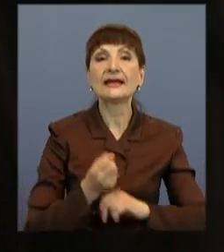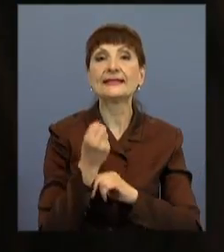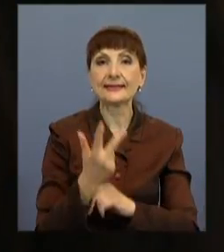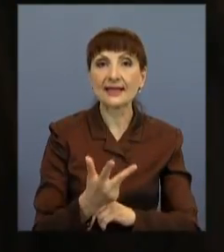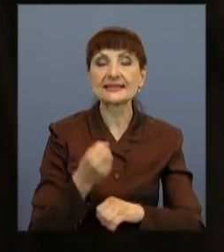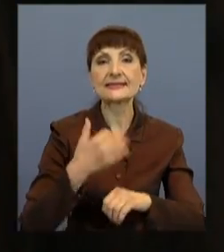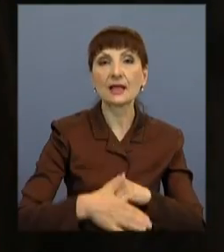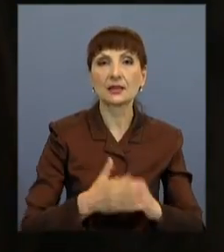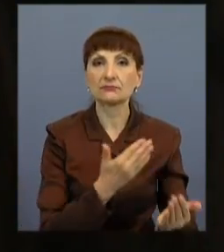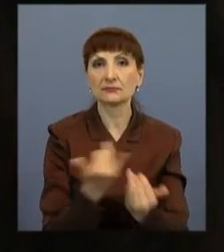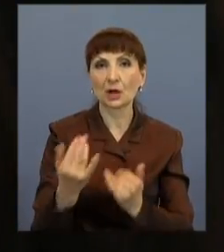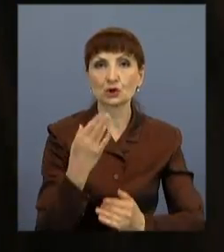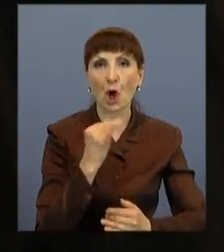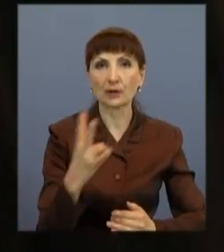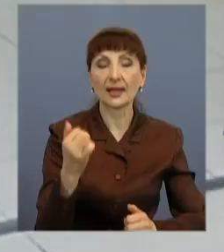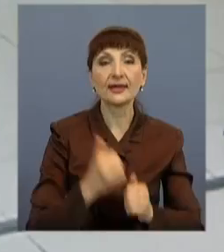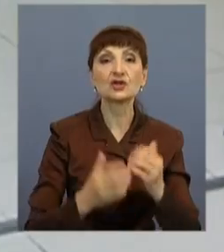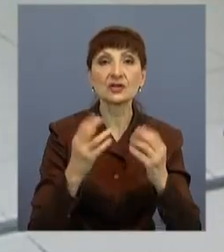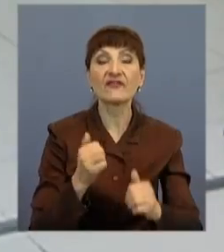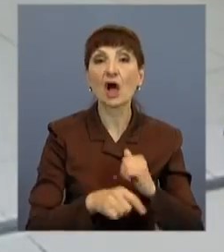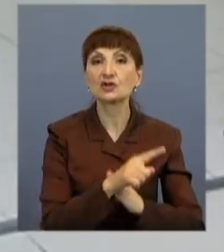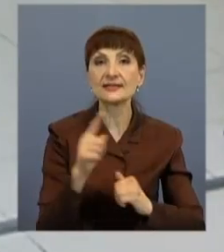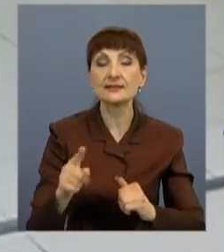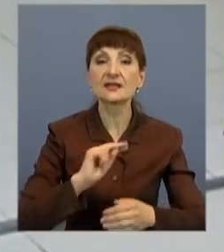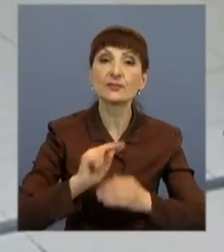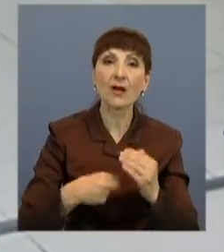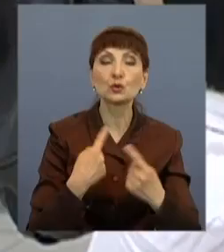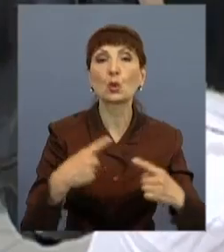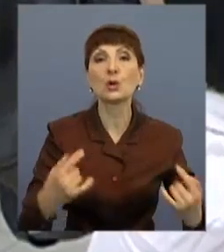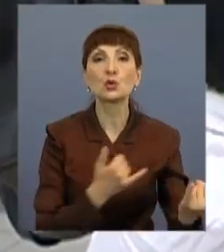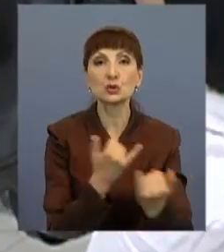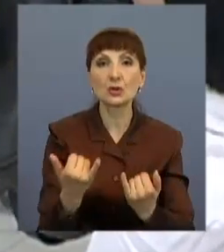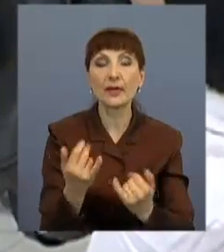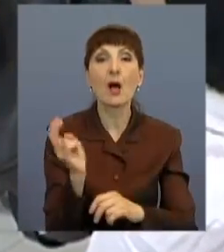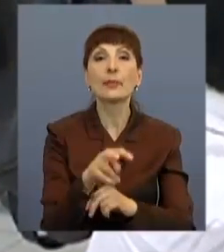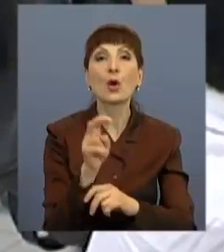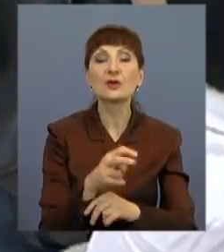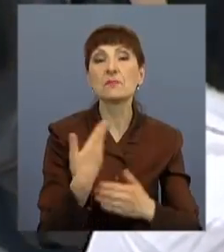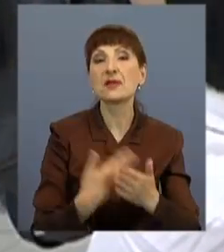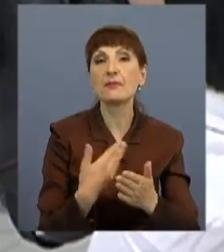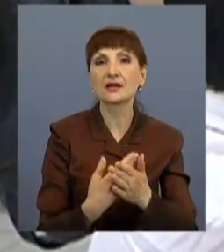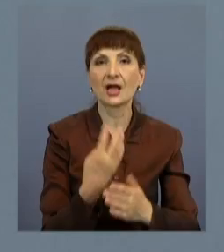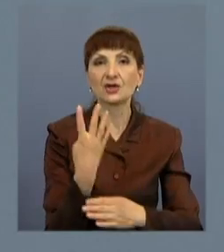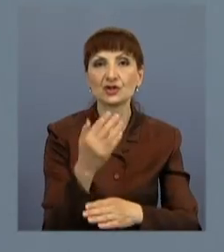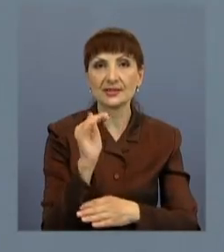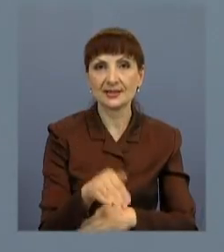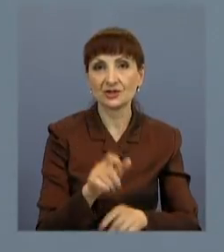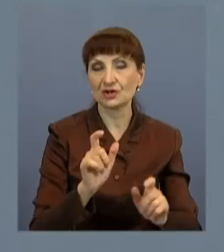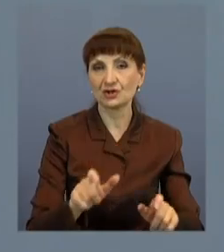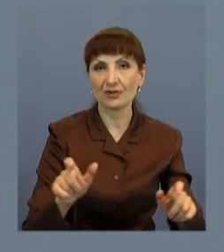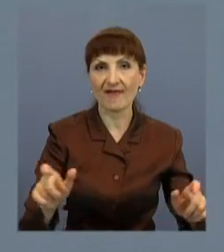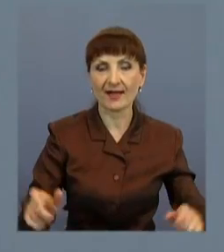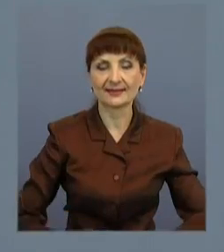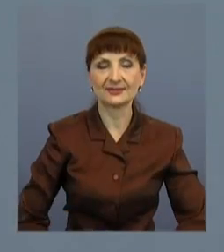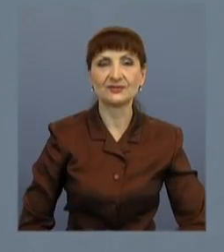13 центров обслуживания населения. Ежедневно в каждой из них за справками и другими услугами приходят примерно 4000 человек.